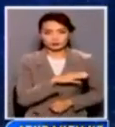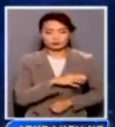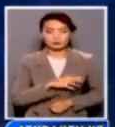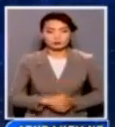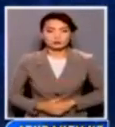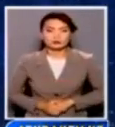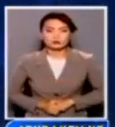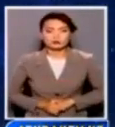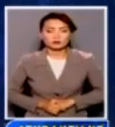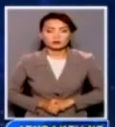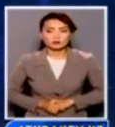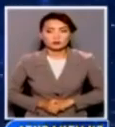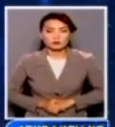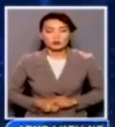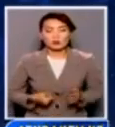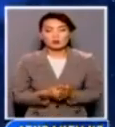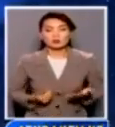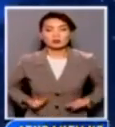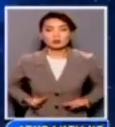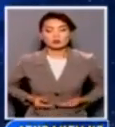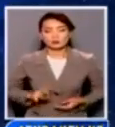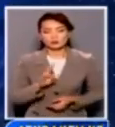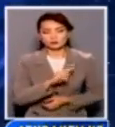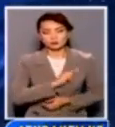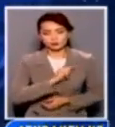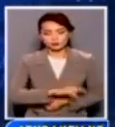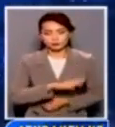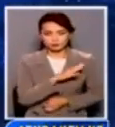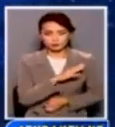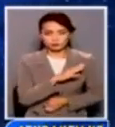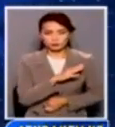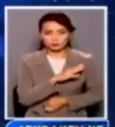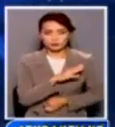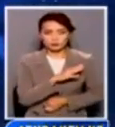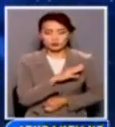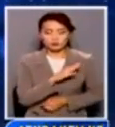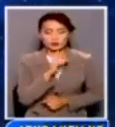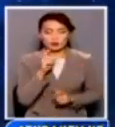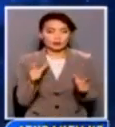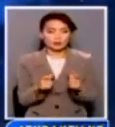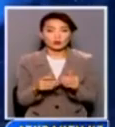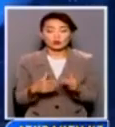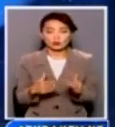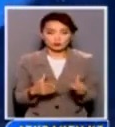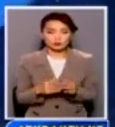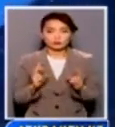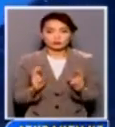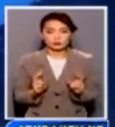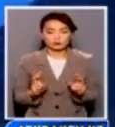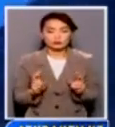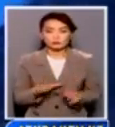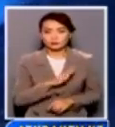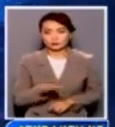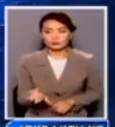Мемлекетті соңғы күнге дейін осы ауруханада жұмыс атқарды. Өткенде карантин кезінде де сол үйге кетпей бізді қасымызда